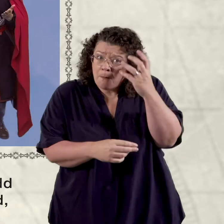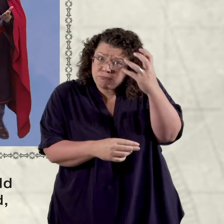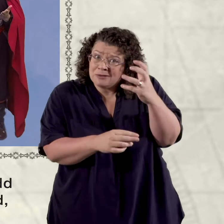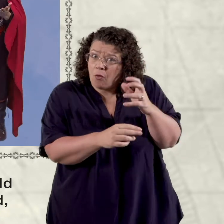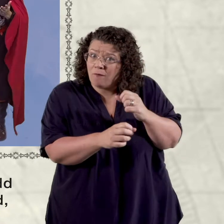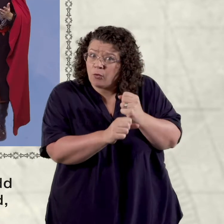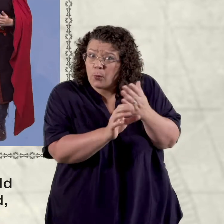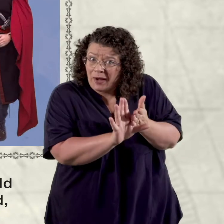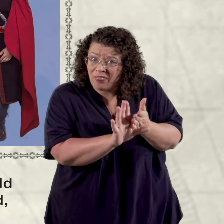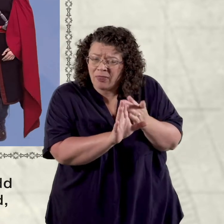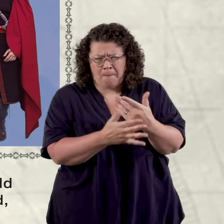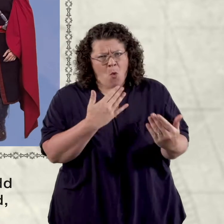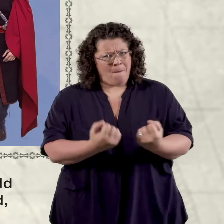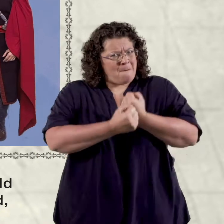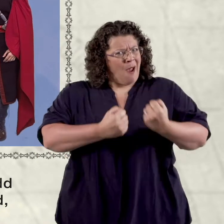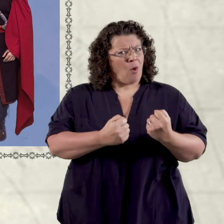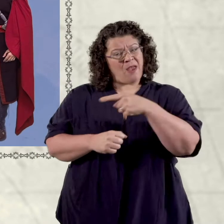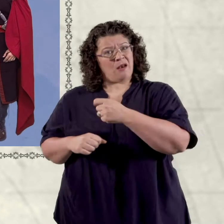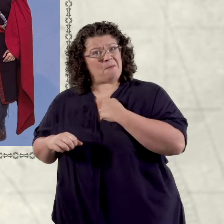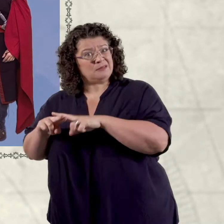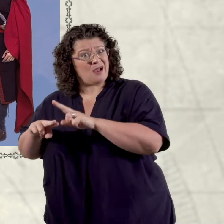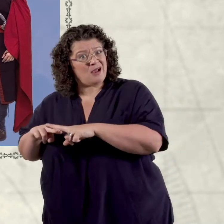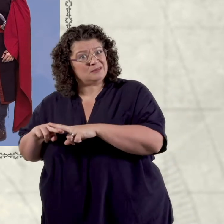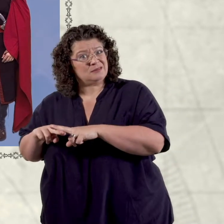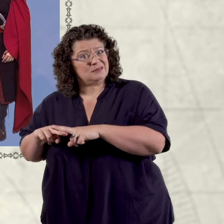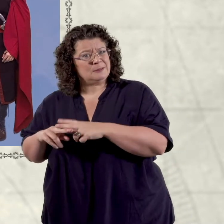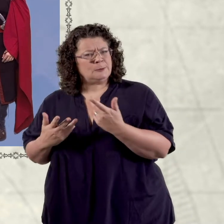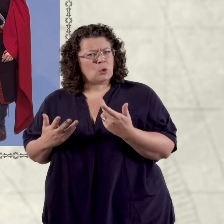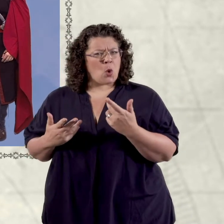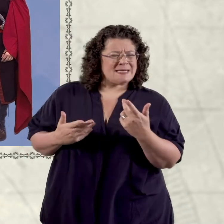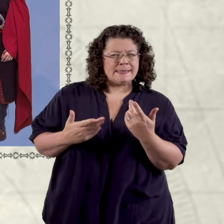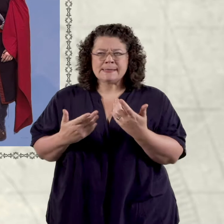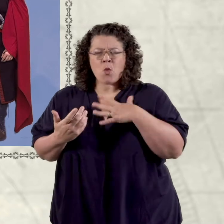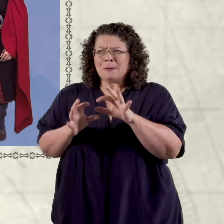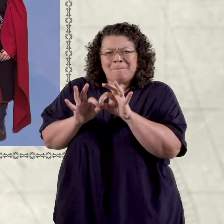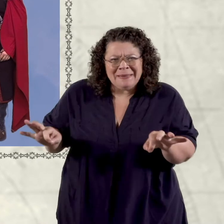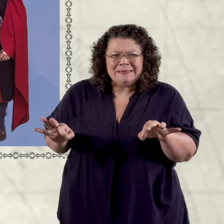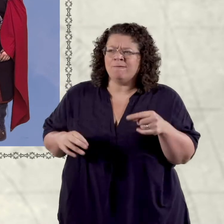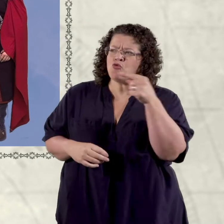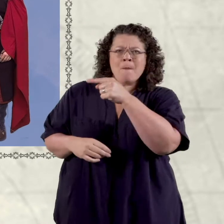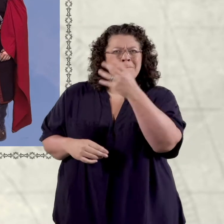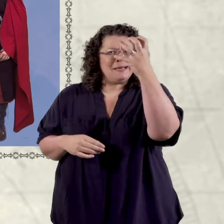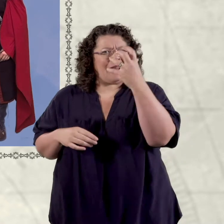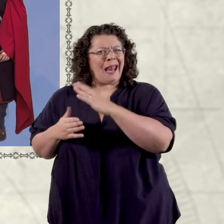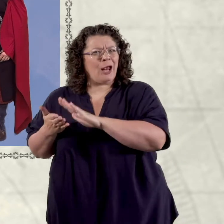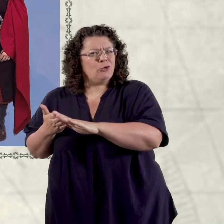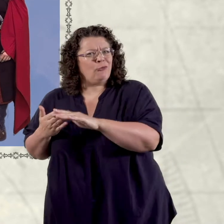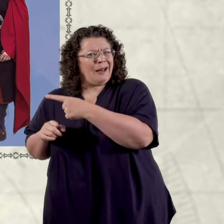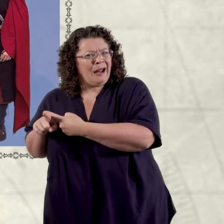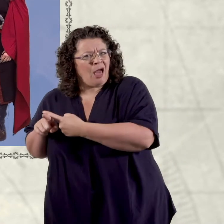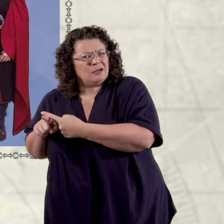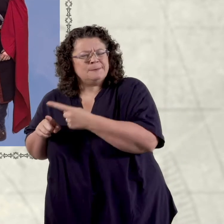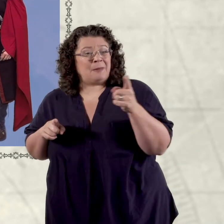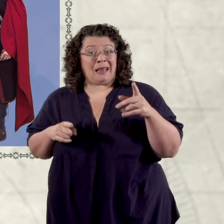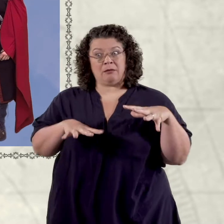fwy o bŵer na Dad. Felly mwyn cael tipyn o lonydd gan Harry, dyma Uncle Daf yn dal dad.